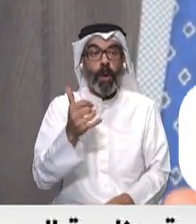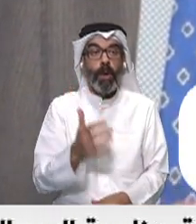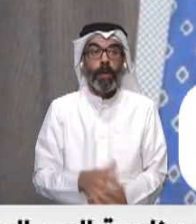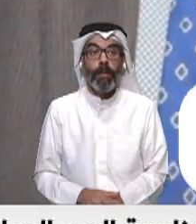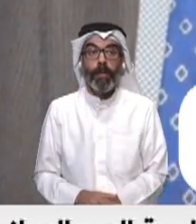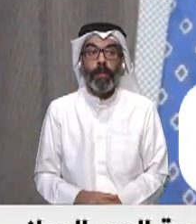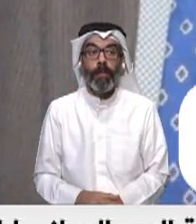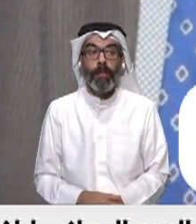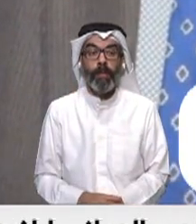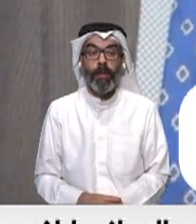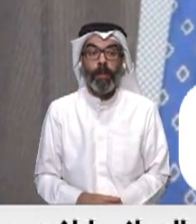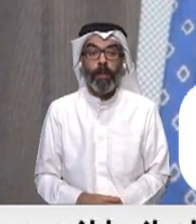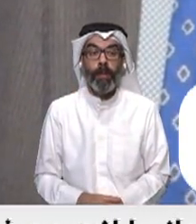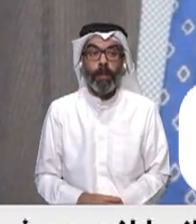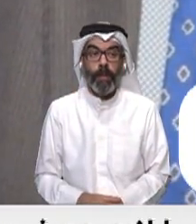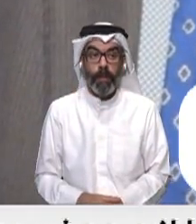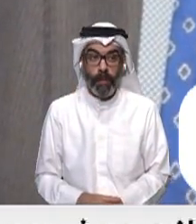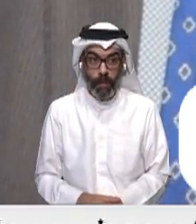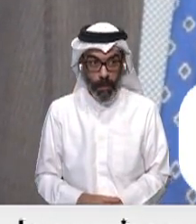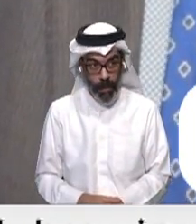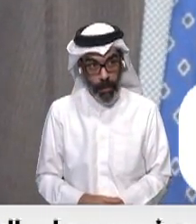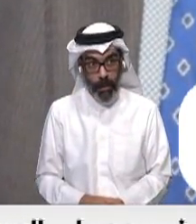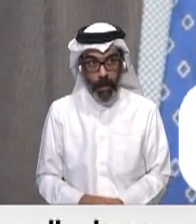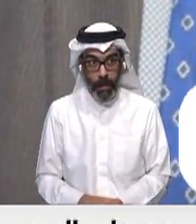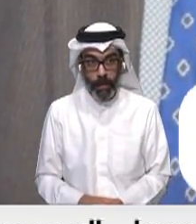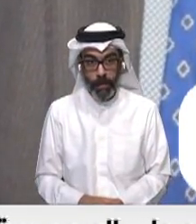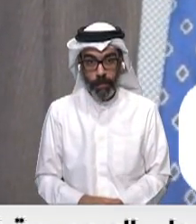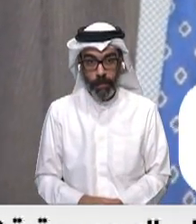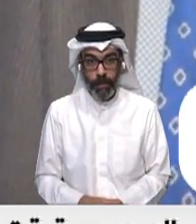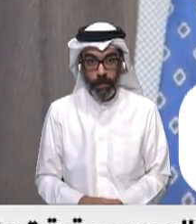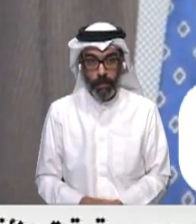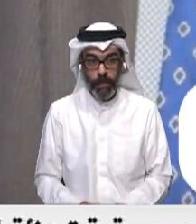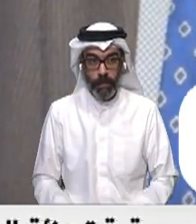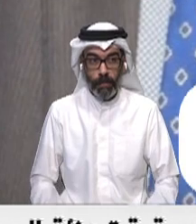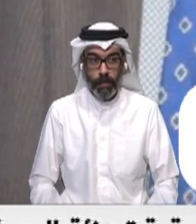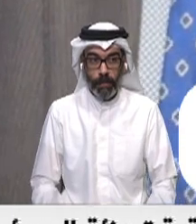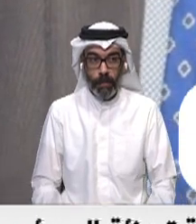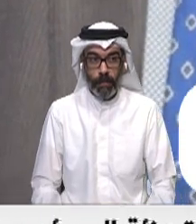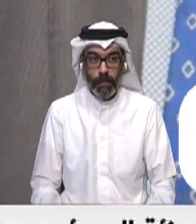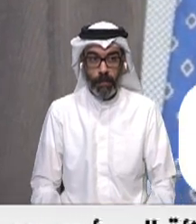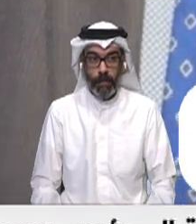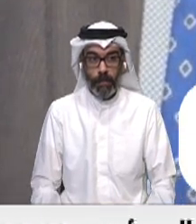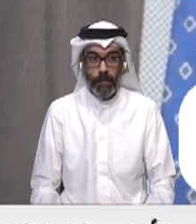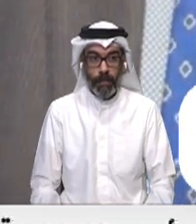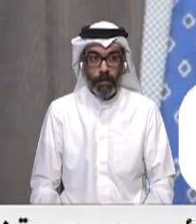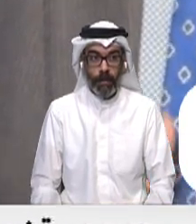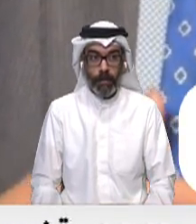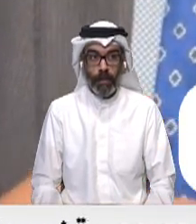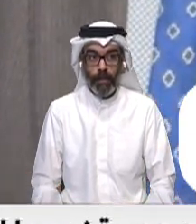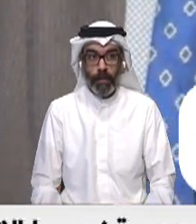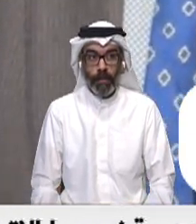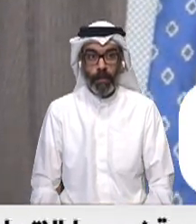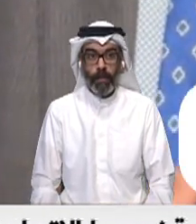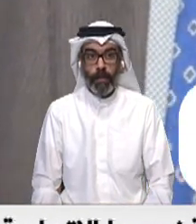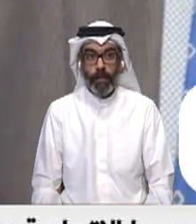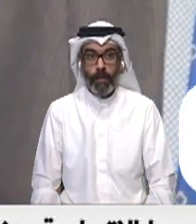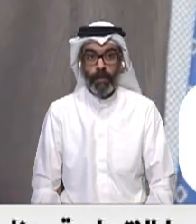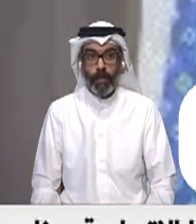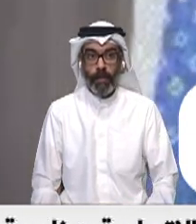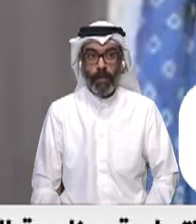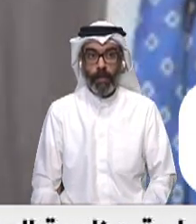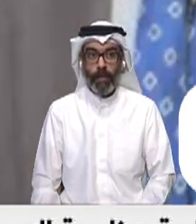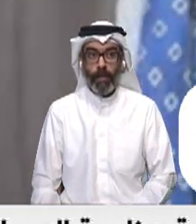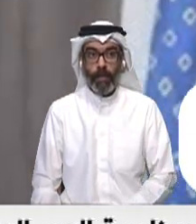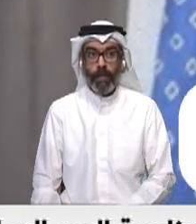في شرق البحر في غرب البحر المتوسط هي منطقه لادين سواء كانت من سوريا